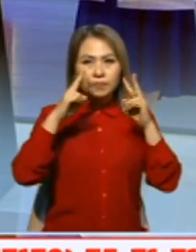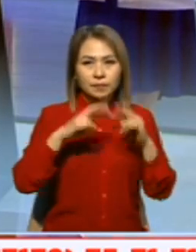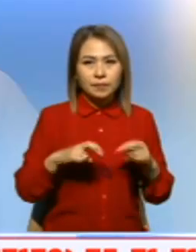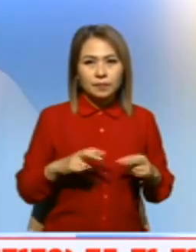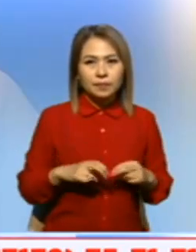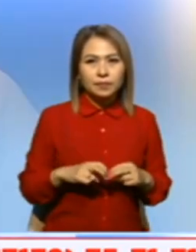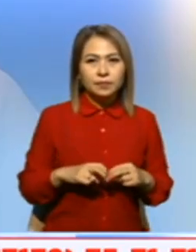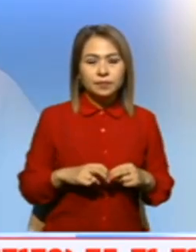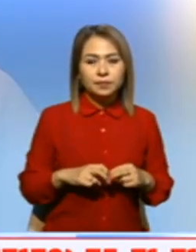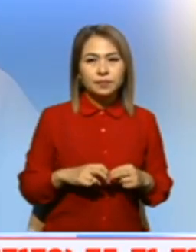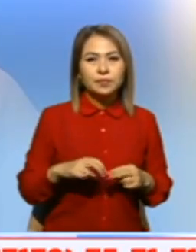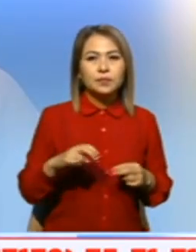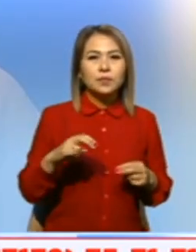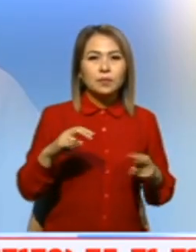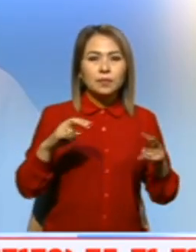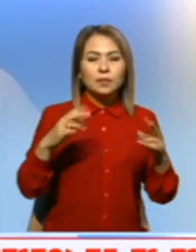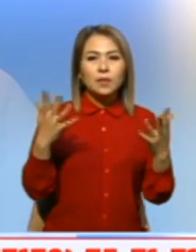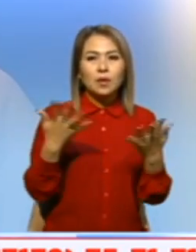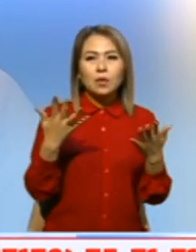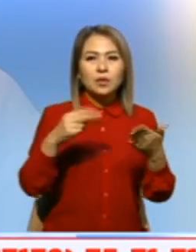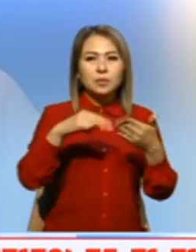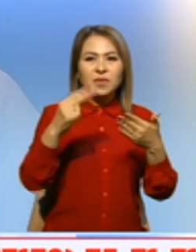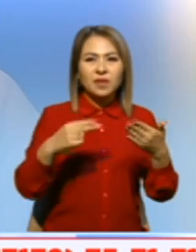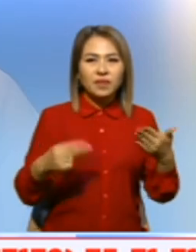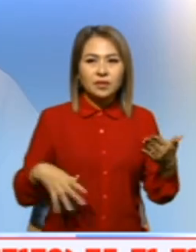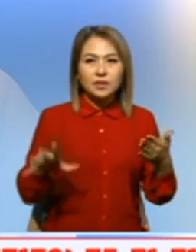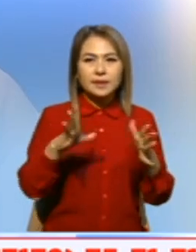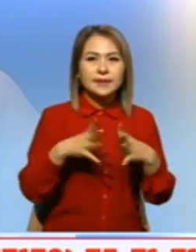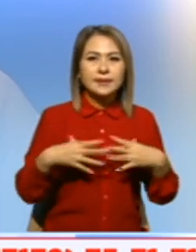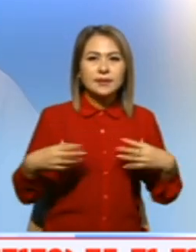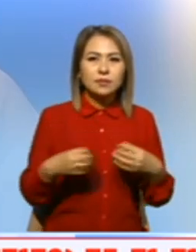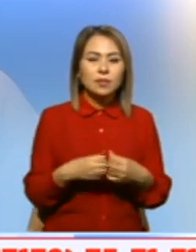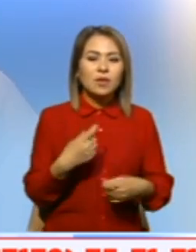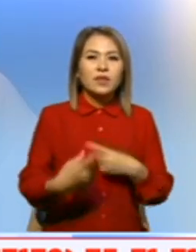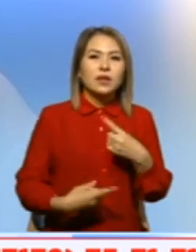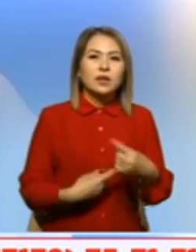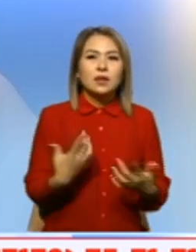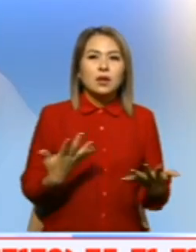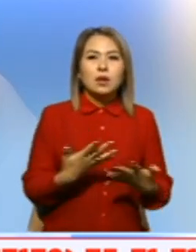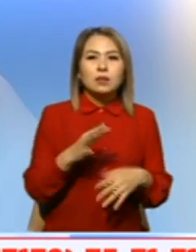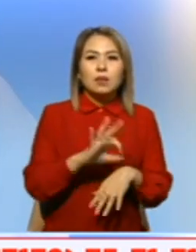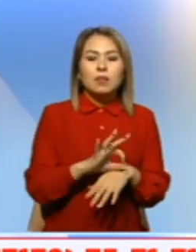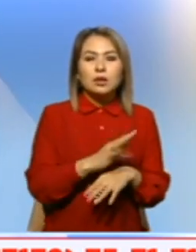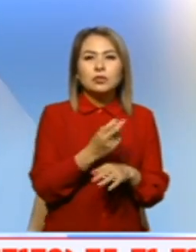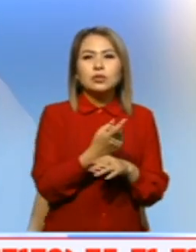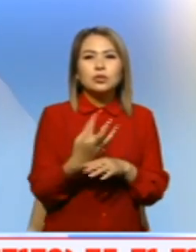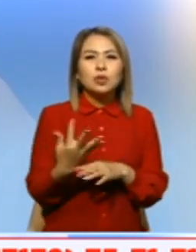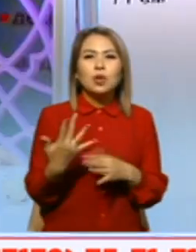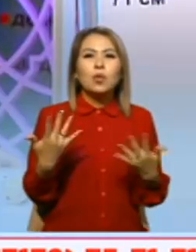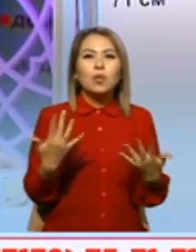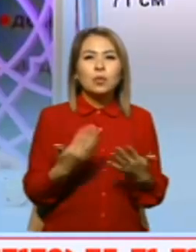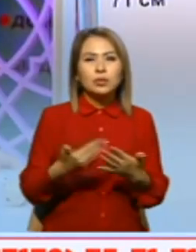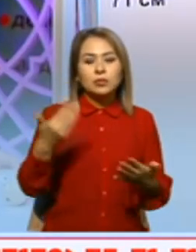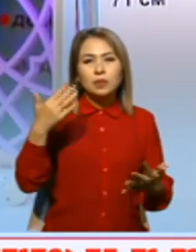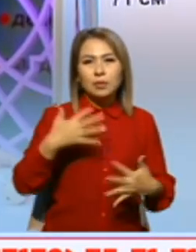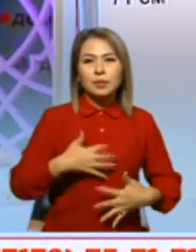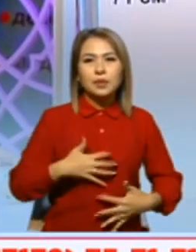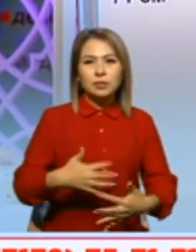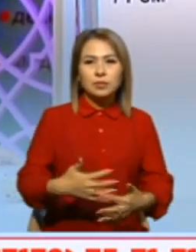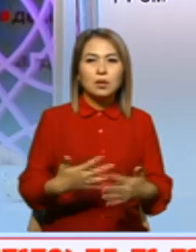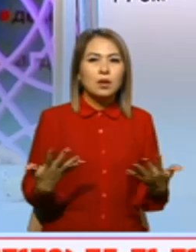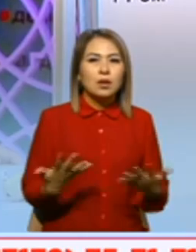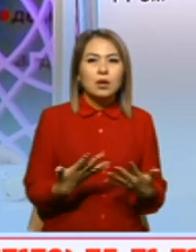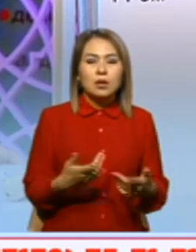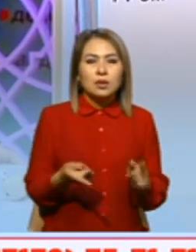баланы, анамнез жинаймыз бірінші балада, бір семьяда нешінші бала, осыған дейін жүктілік қалай өтті, ол